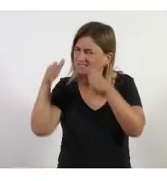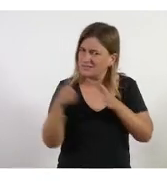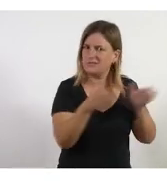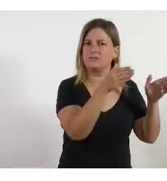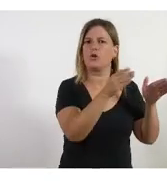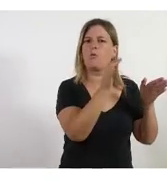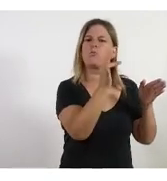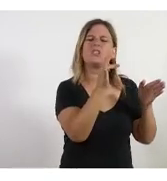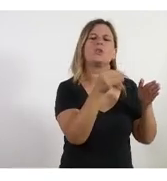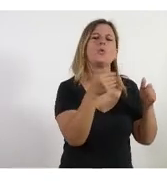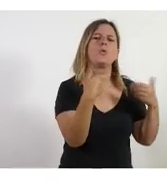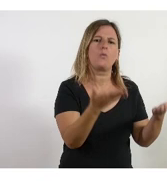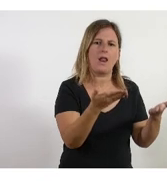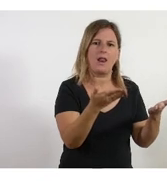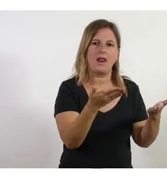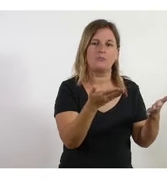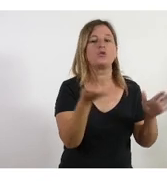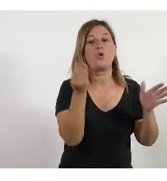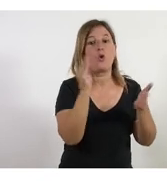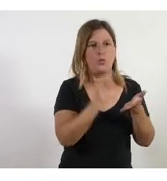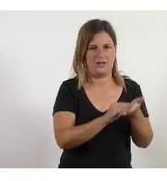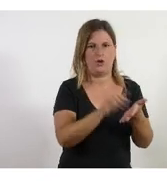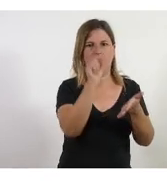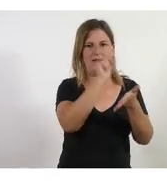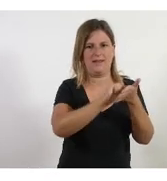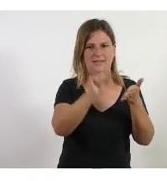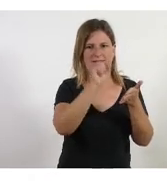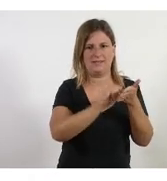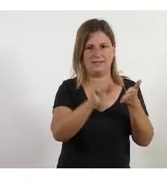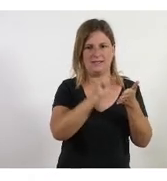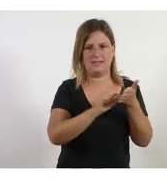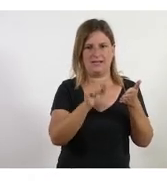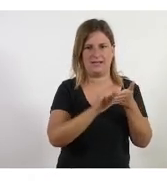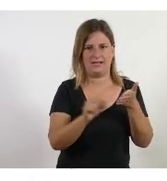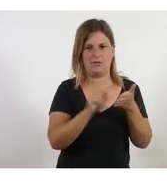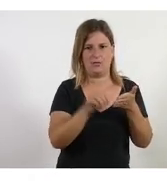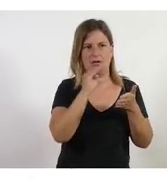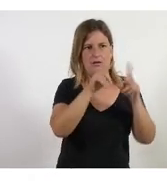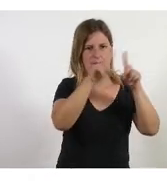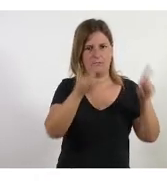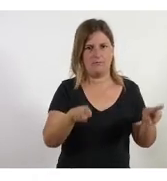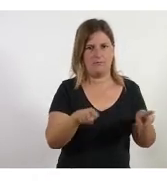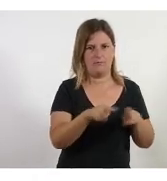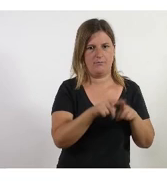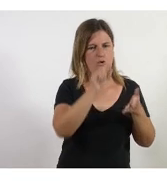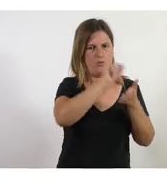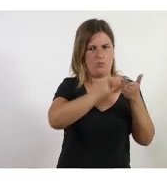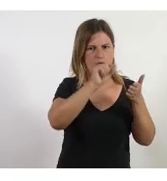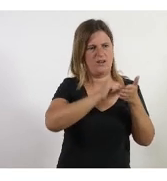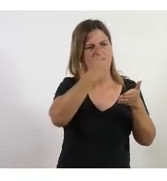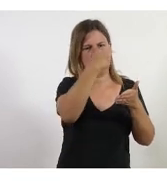faig? Doncs tornem a escriure. Agafa una fulla de paper i un boli i